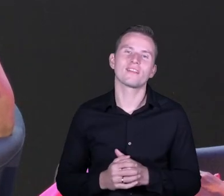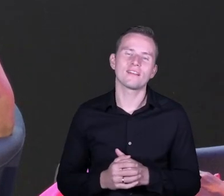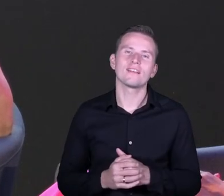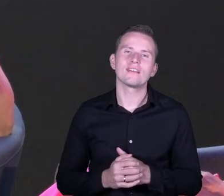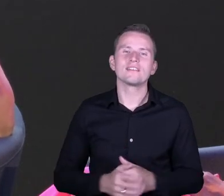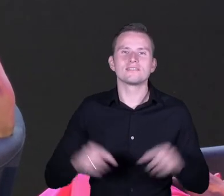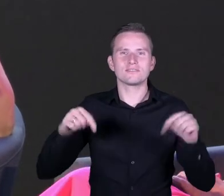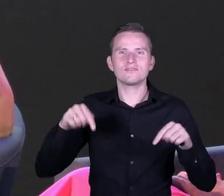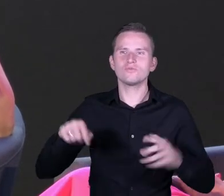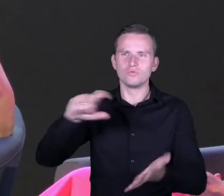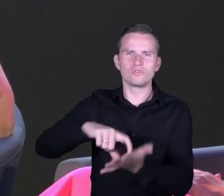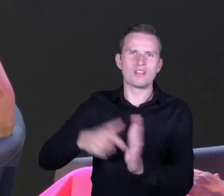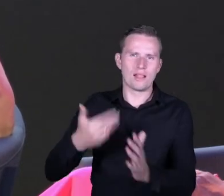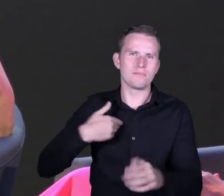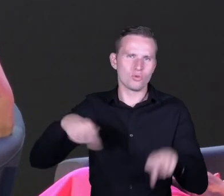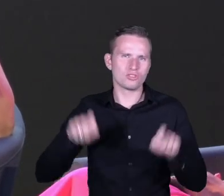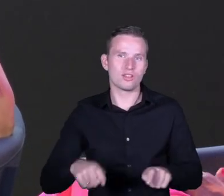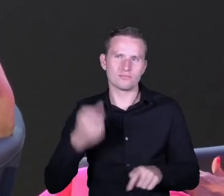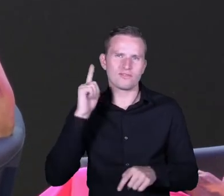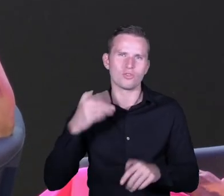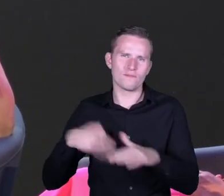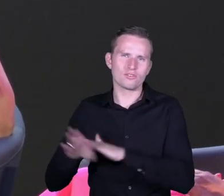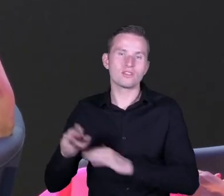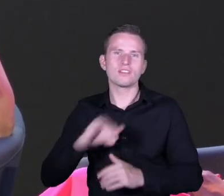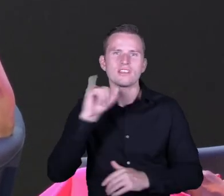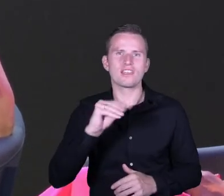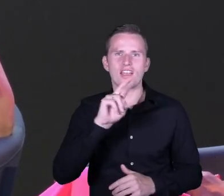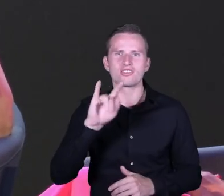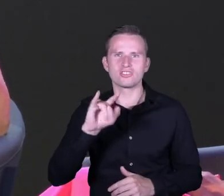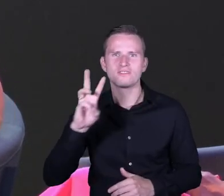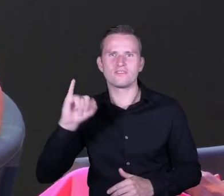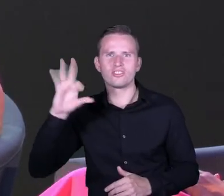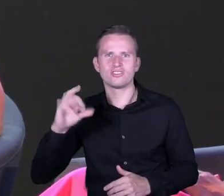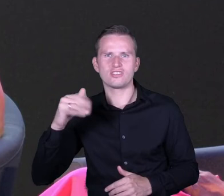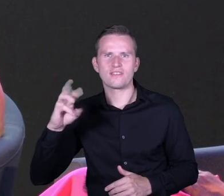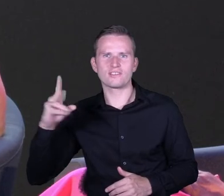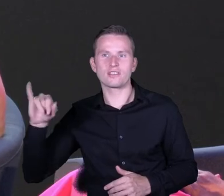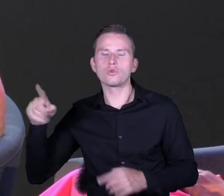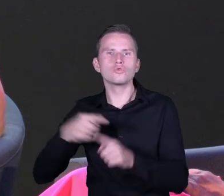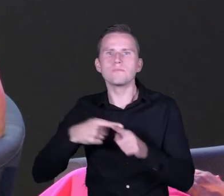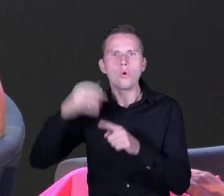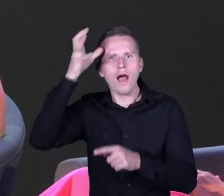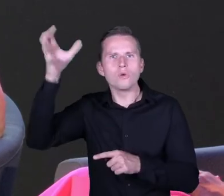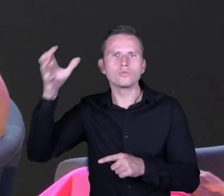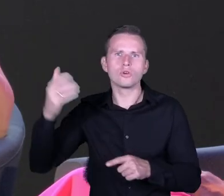na sali siedział, ale wyszedł przed chwilą Jerzy Wiśniewski, który jest współautorem takiej publikacji, która w